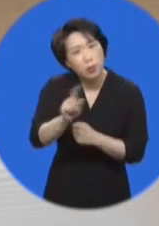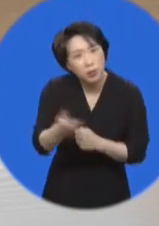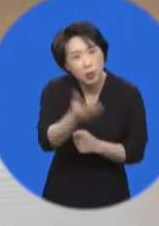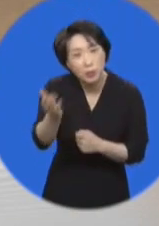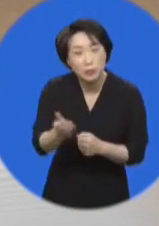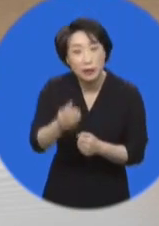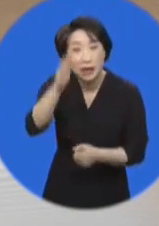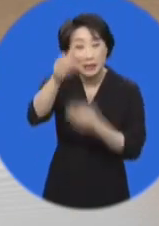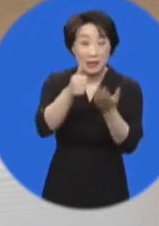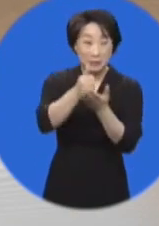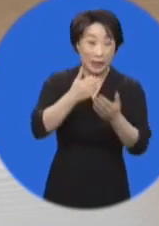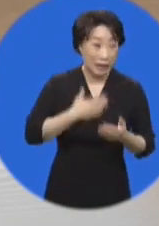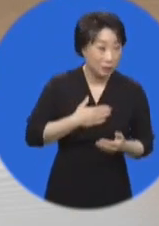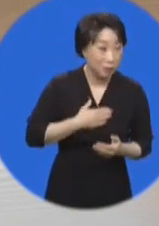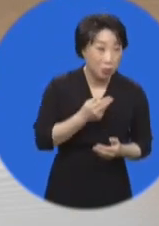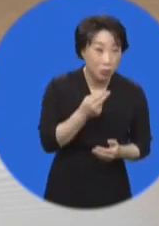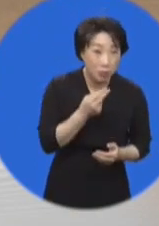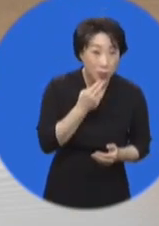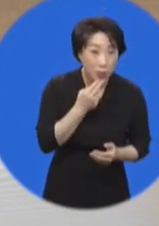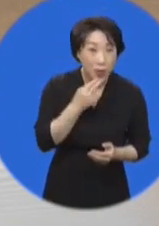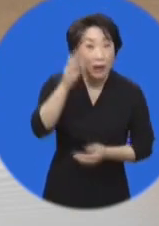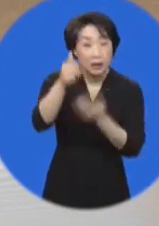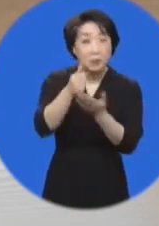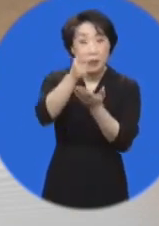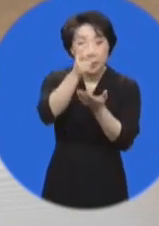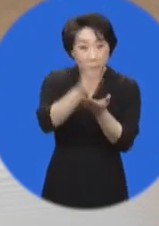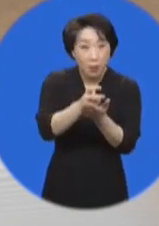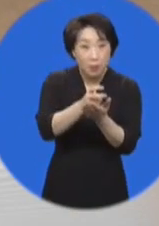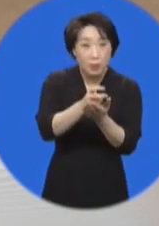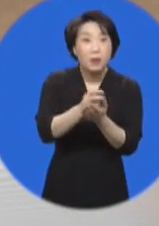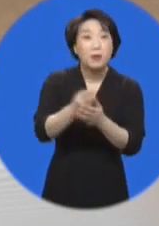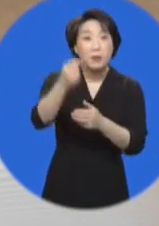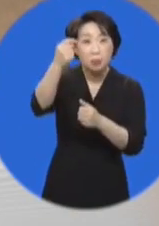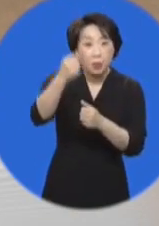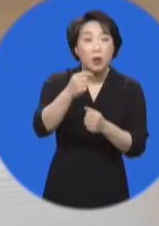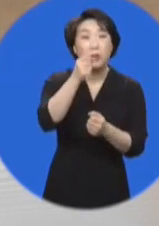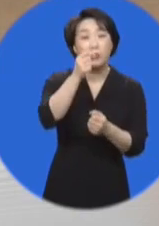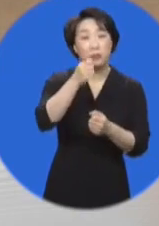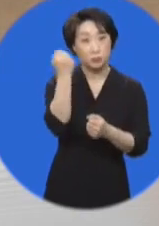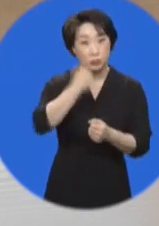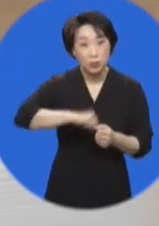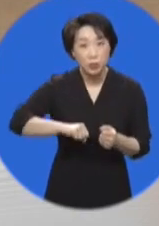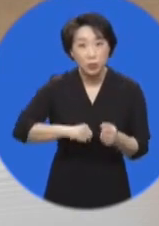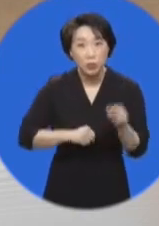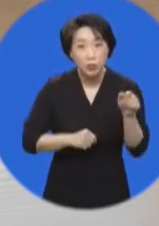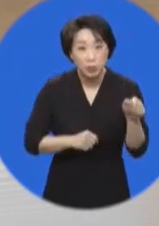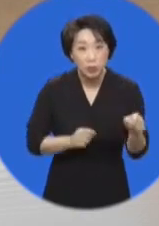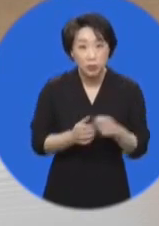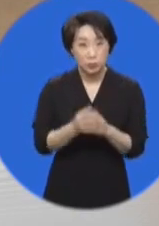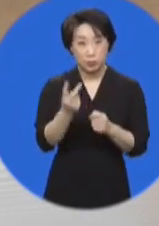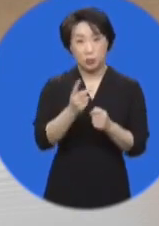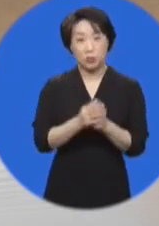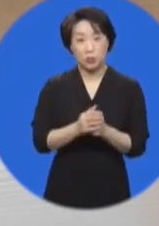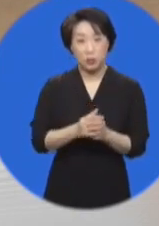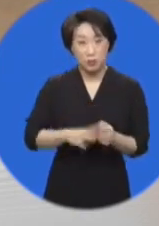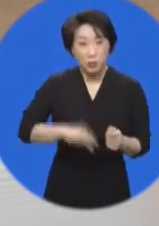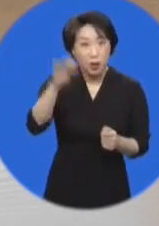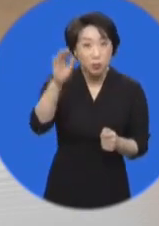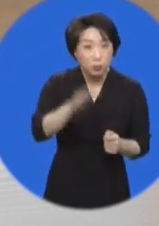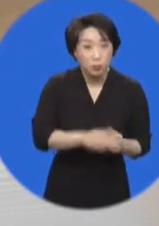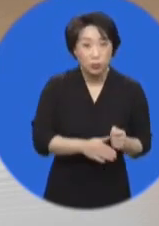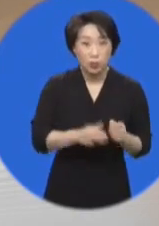알지 못하고 하나님의 법적인 계명을 어기고 그리고